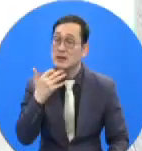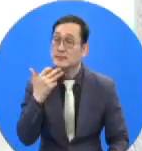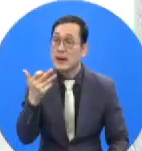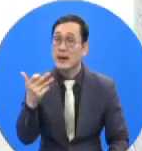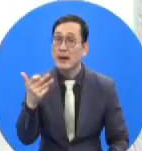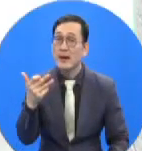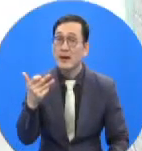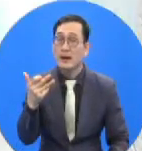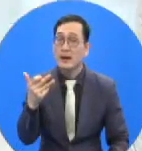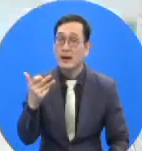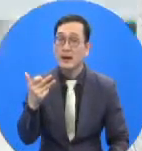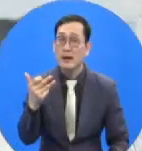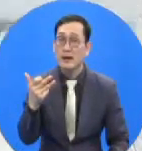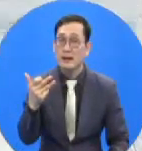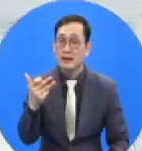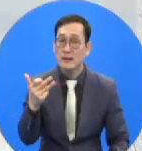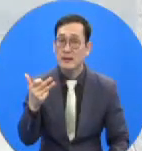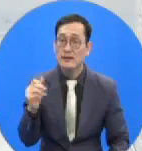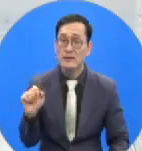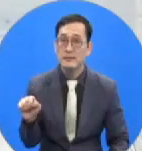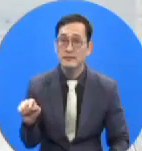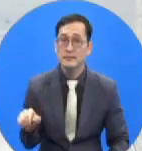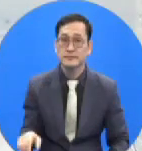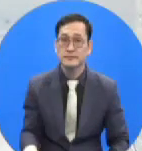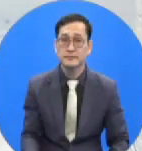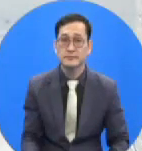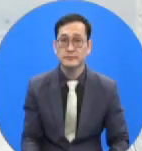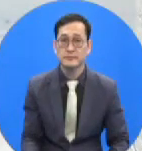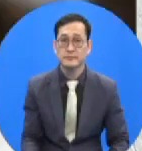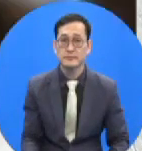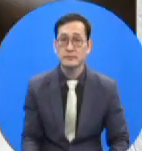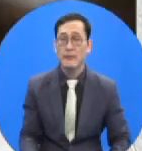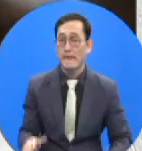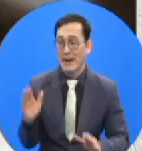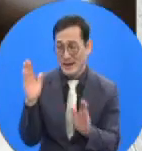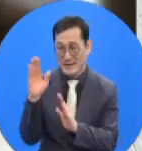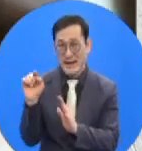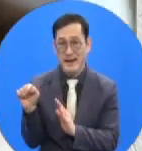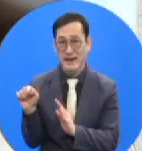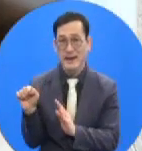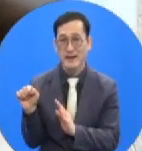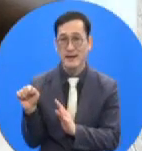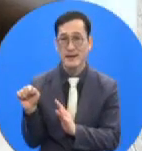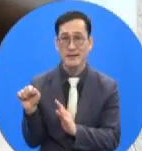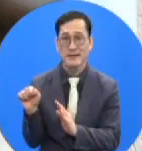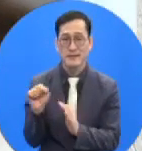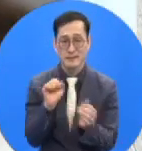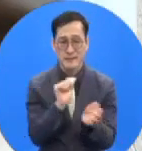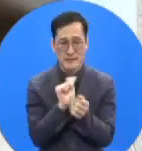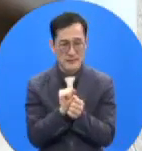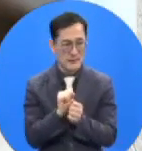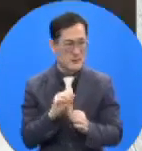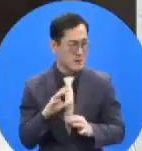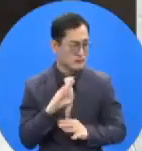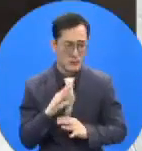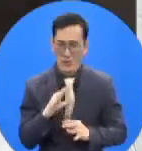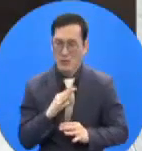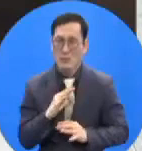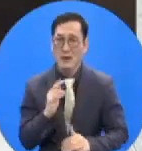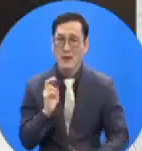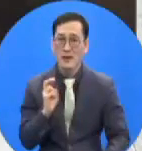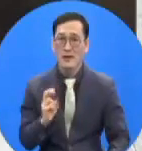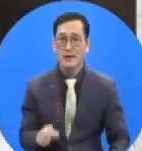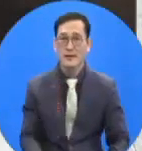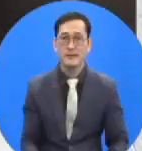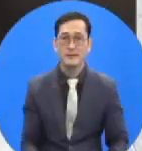우리나라 나이는 한 19세 정도 될 거라고 추정을 하는데 아마 어린 나이고 본인도 상당히 무서웠을 것 같기는 해요. 네.